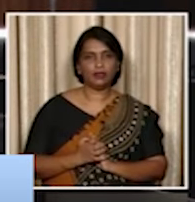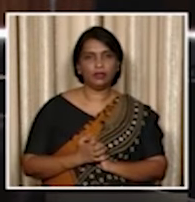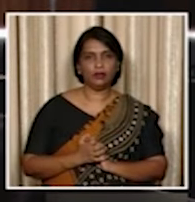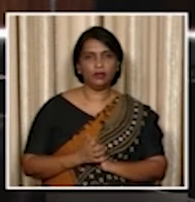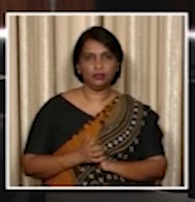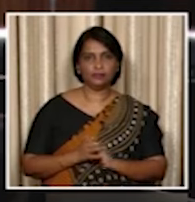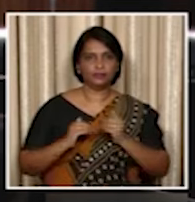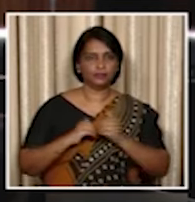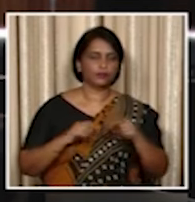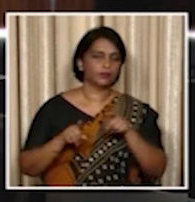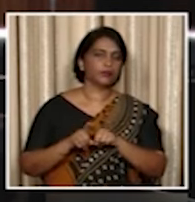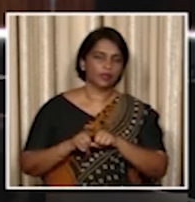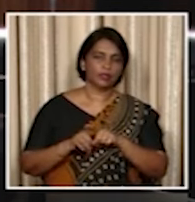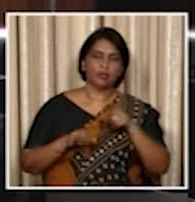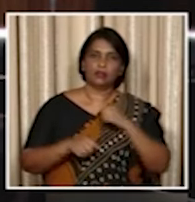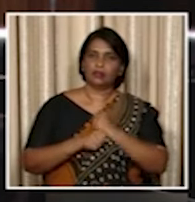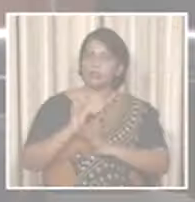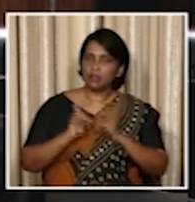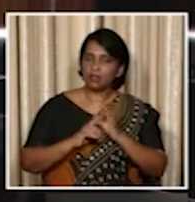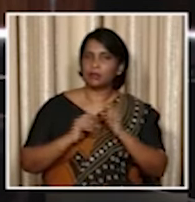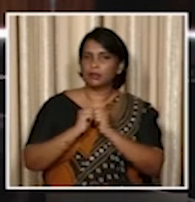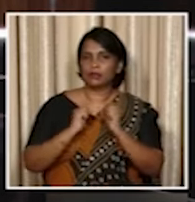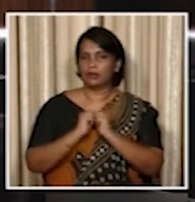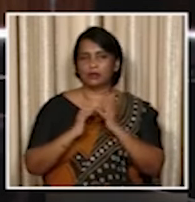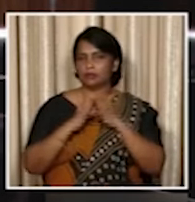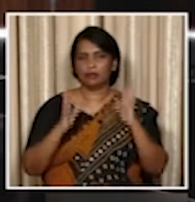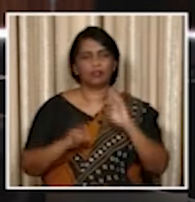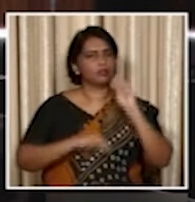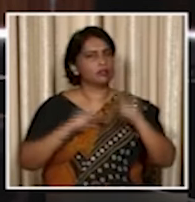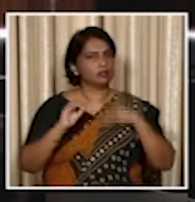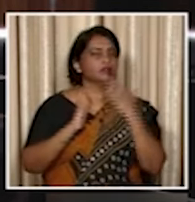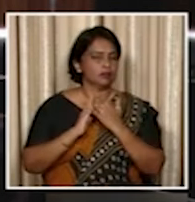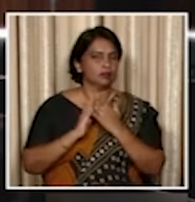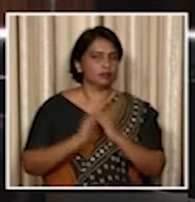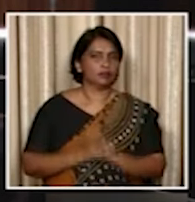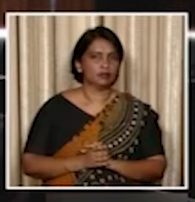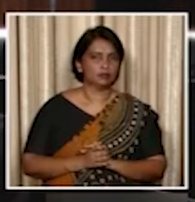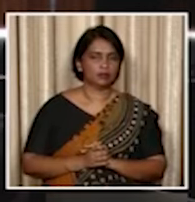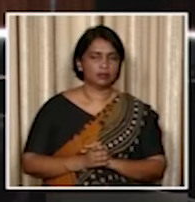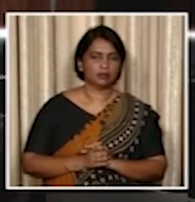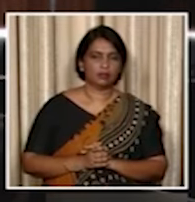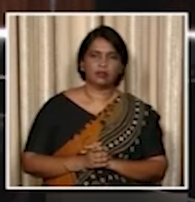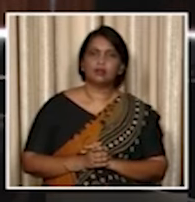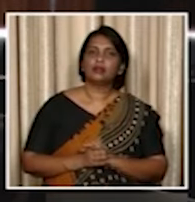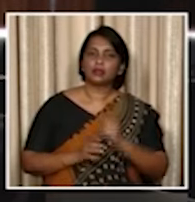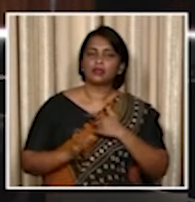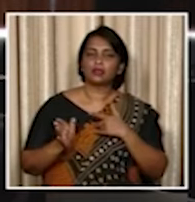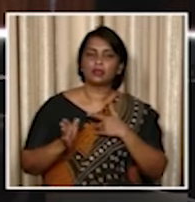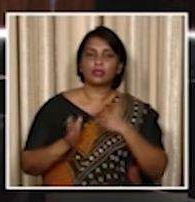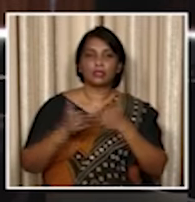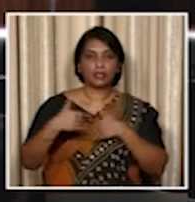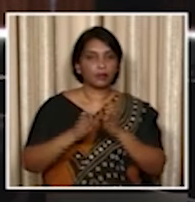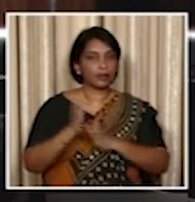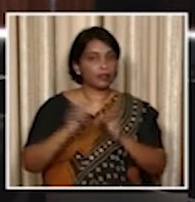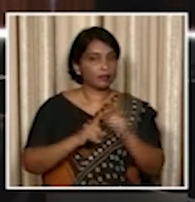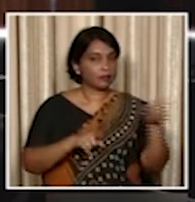අද ගොඩක් රාජ්‍ය අමාත්‍යවරු කරන වැඩක් නැහැ. වරප්‍රසාද ටික ගන්නවාට ඇර. ඒ නිසා අඩු ගන්න කැබිනට් අමාත්‍යවරයාට බැරි